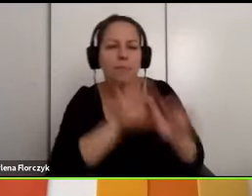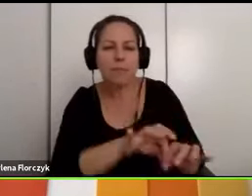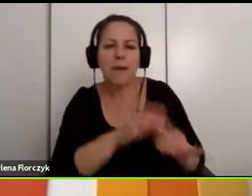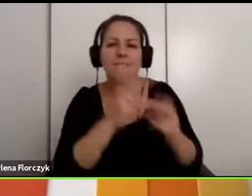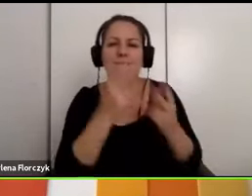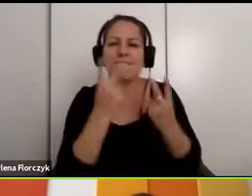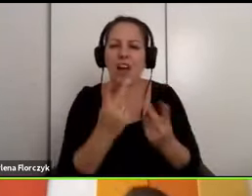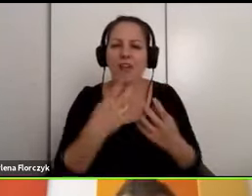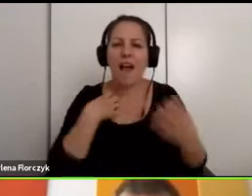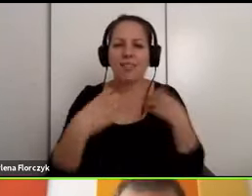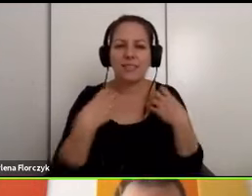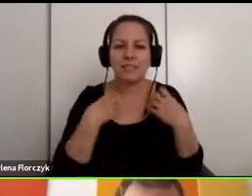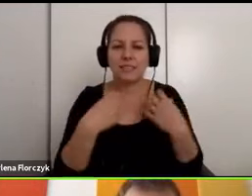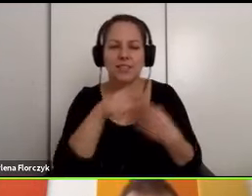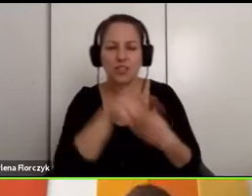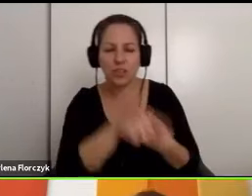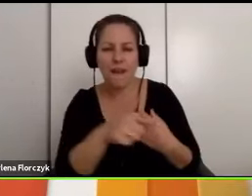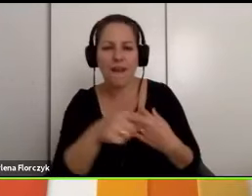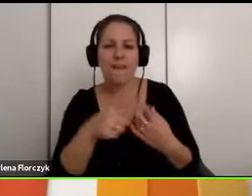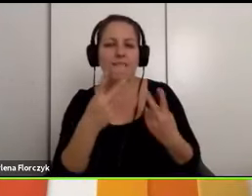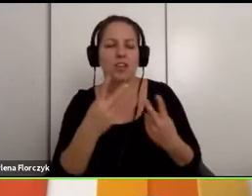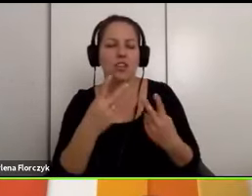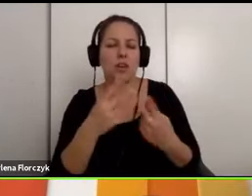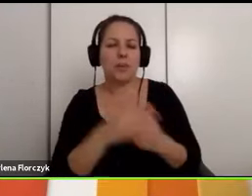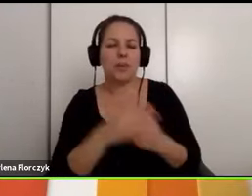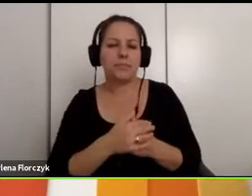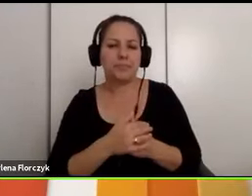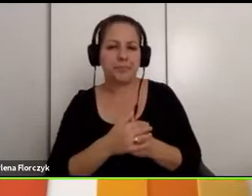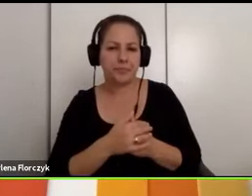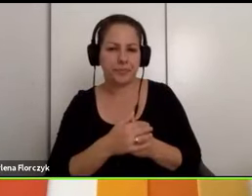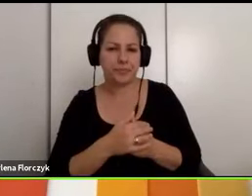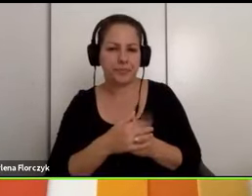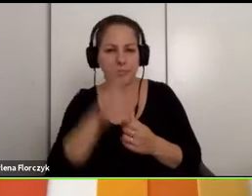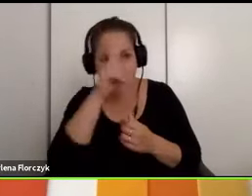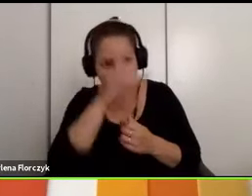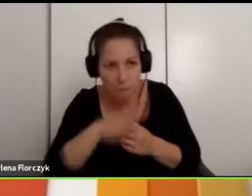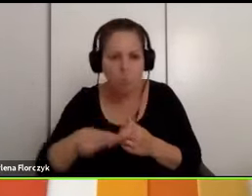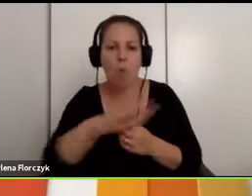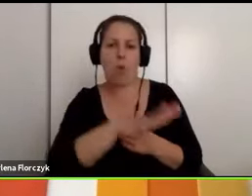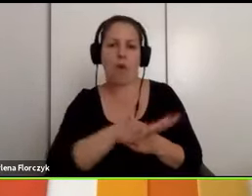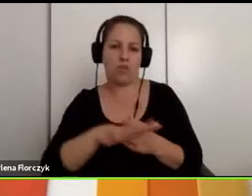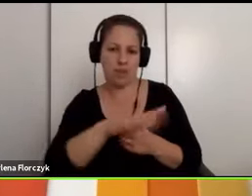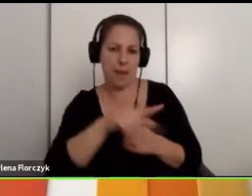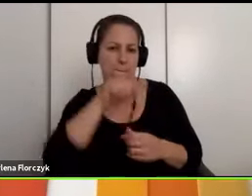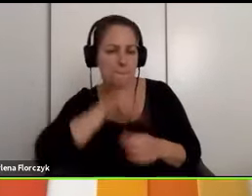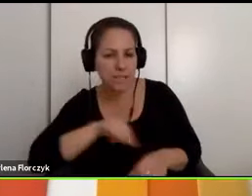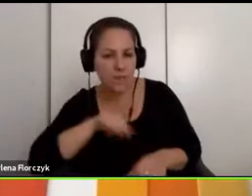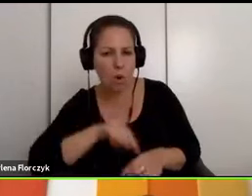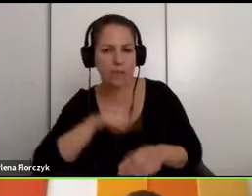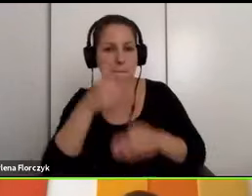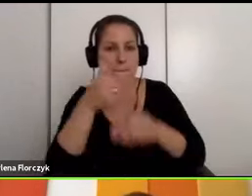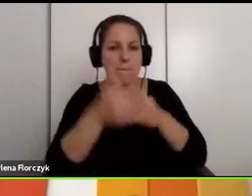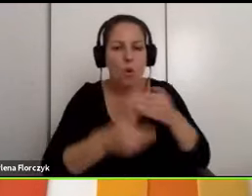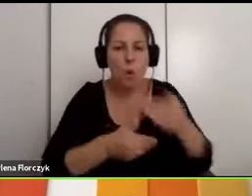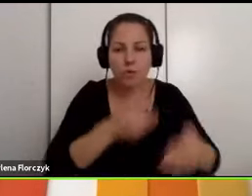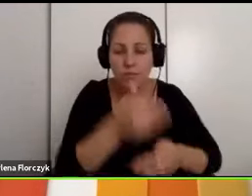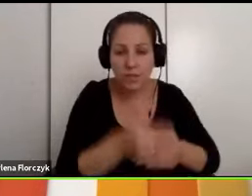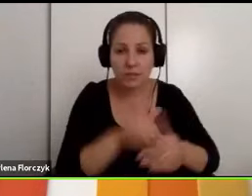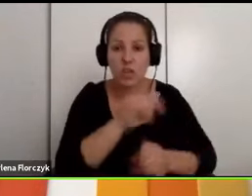ważne artystycznie i ważne społecznie czy psychologicznie procesy.